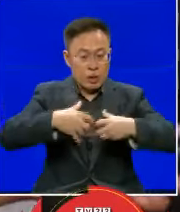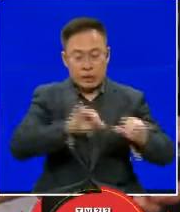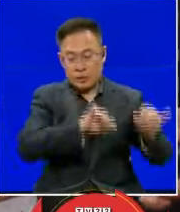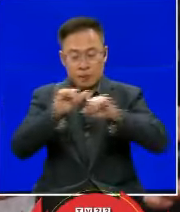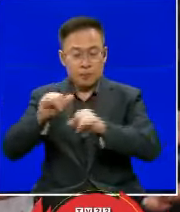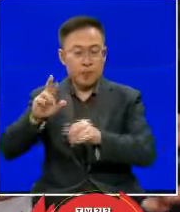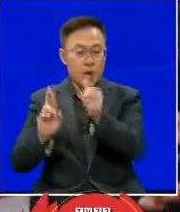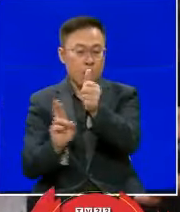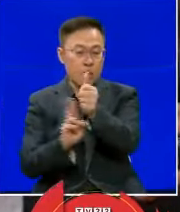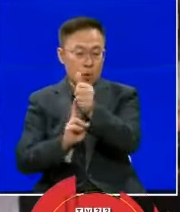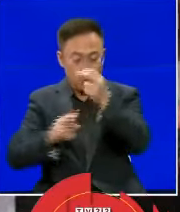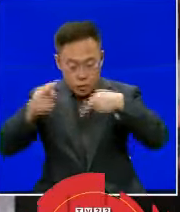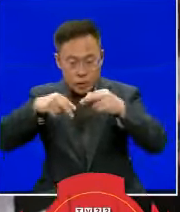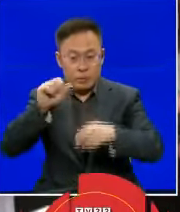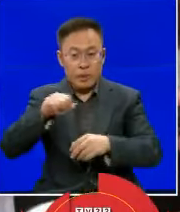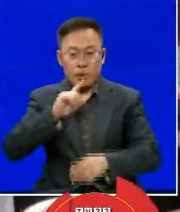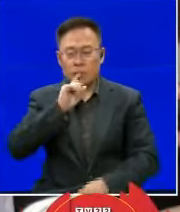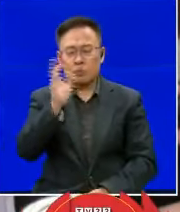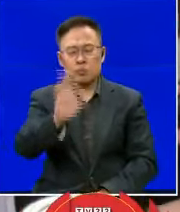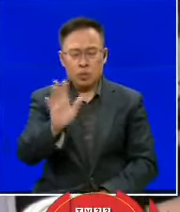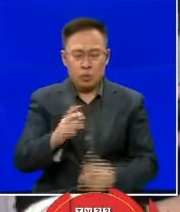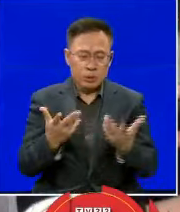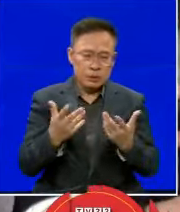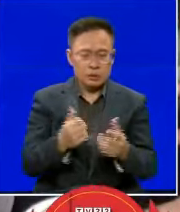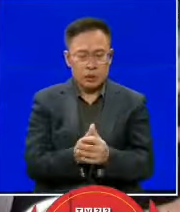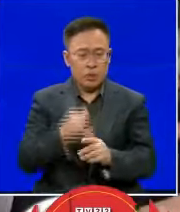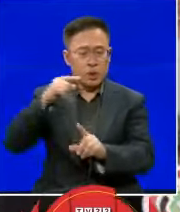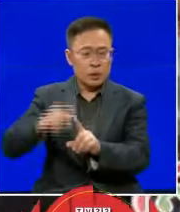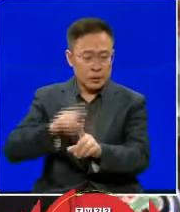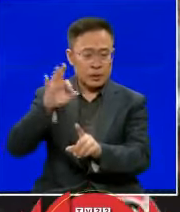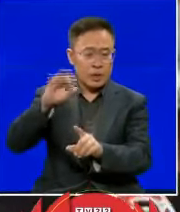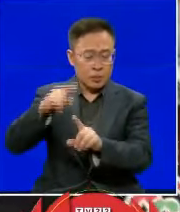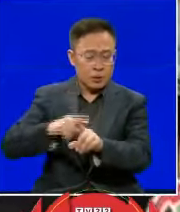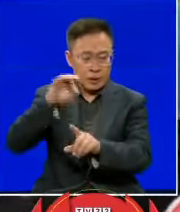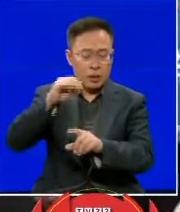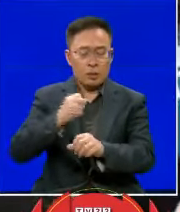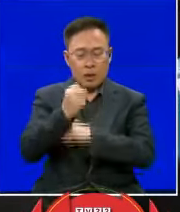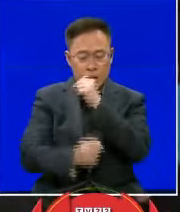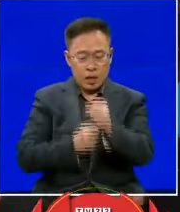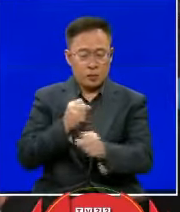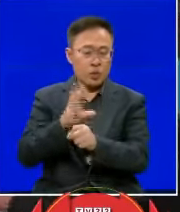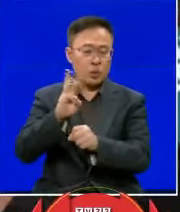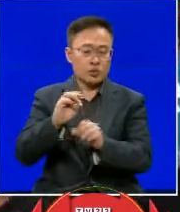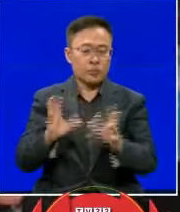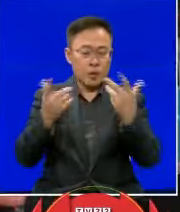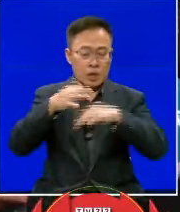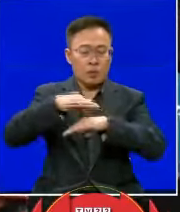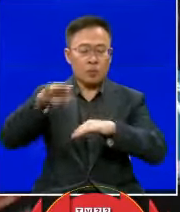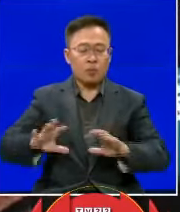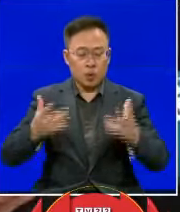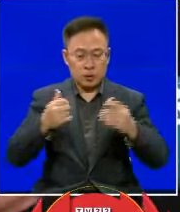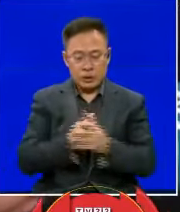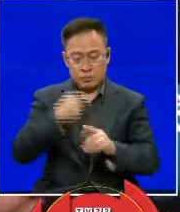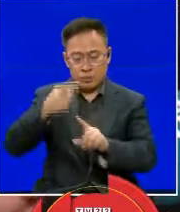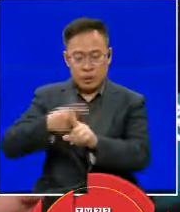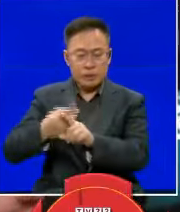ๆคือต้องบอกว่าท่านจะเกษียณอายุอยู่แล้วนะ 30กันยายนเนี้ยท่านก็เกษียณแล้วเอ่อเดือนเนี้กำลังจะเข้าพฤษภาคมมัน